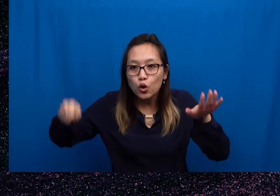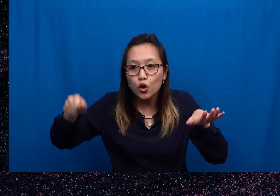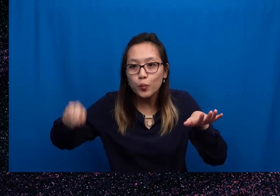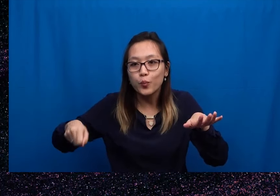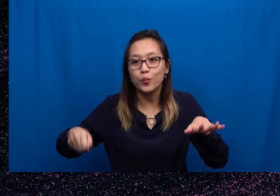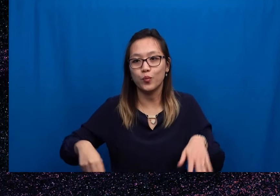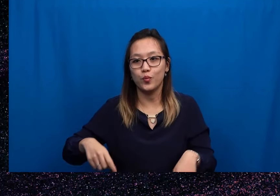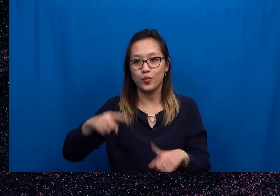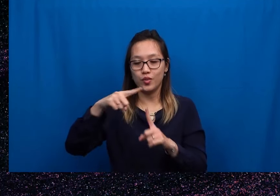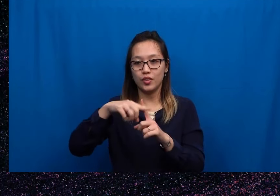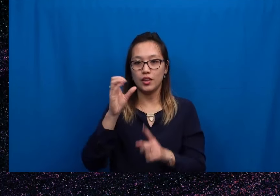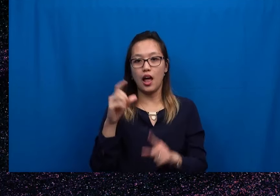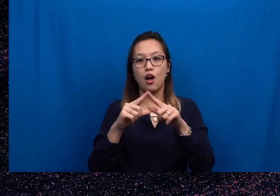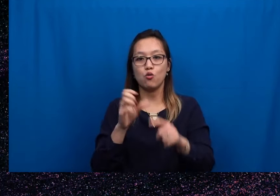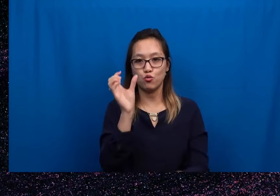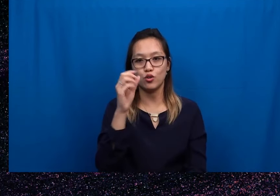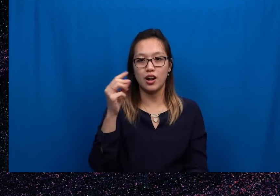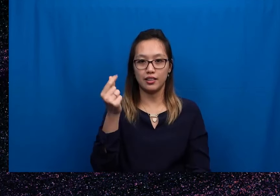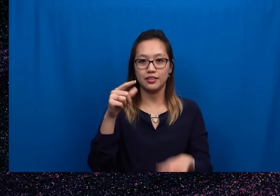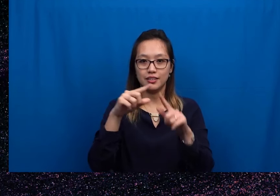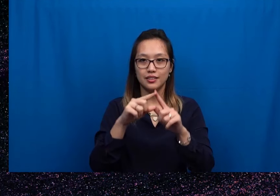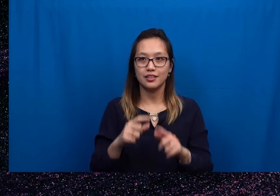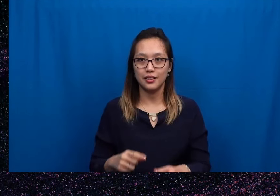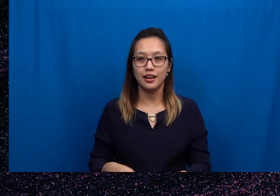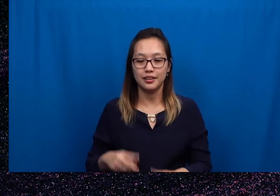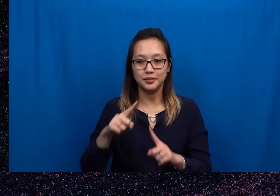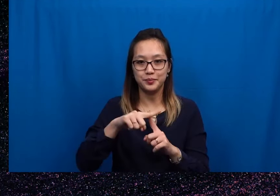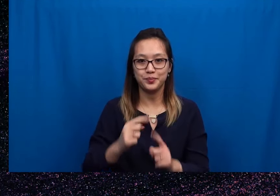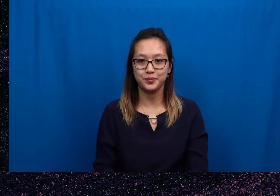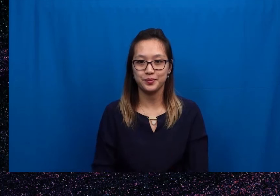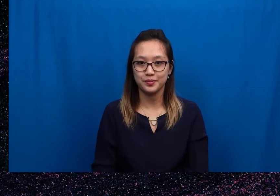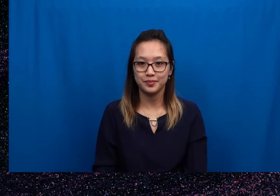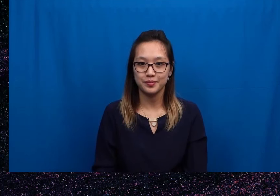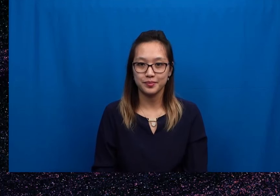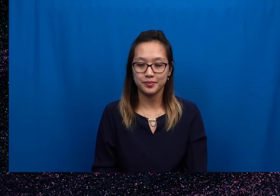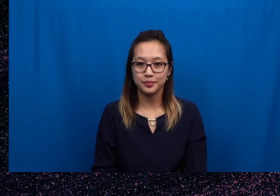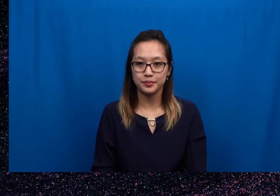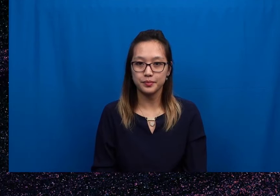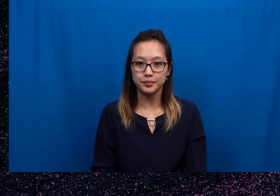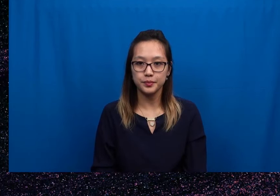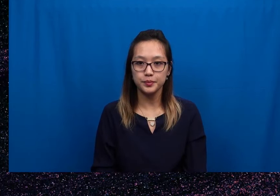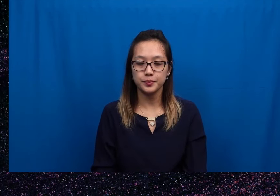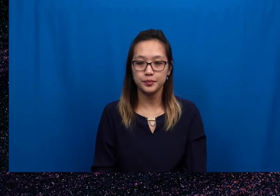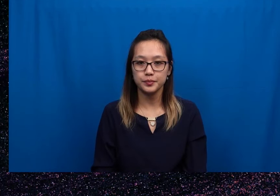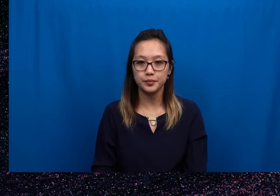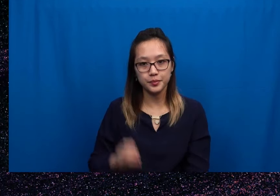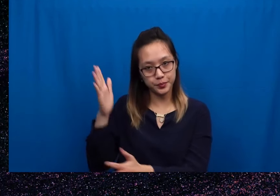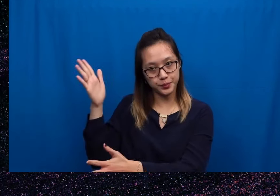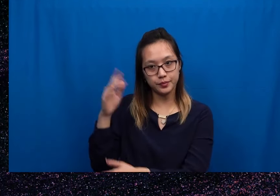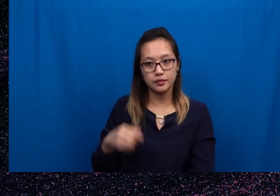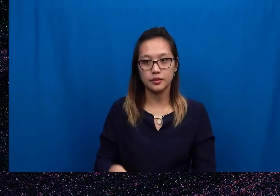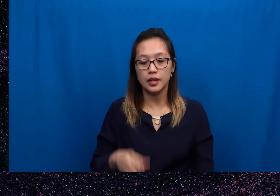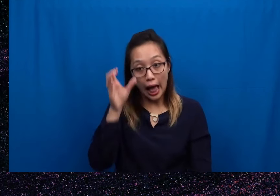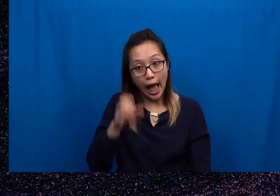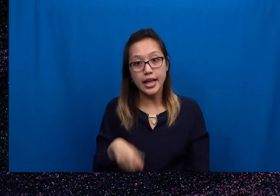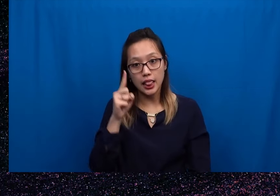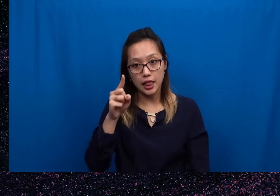Tetapi aku bersifat daging, terjual di bawah kuasa dosa. Sebab yang aku perbuat, aku tidak